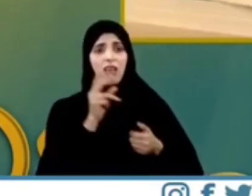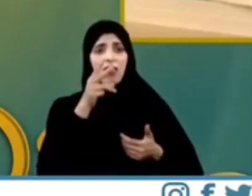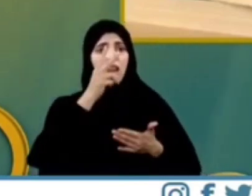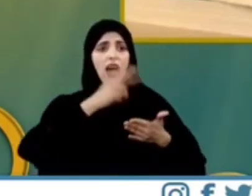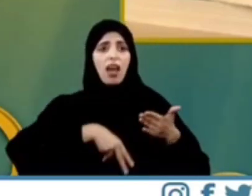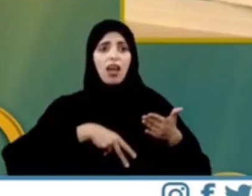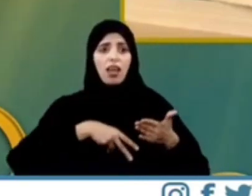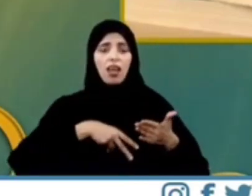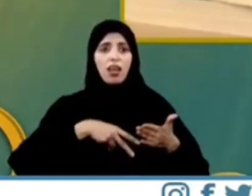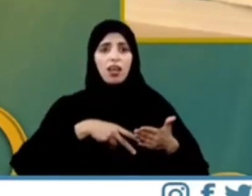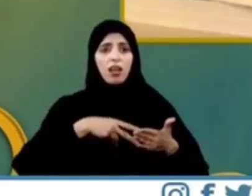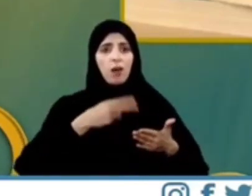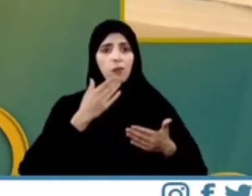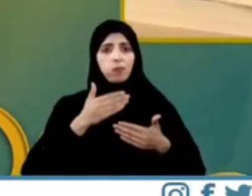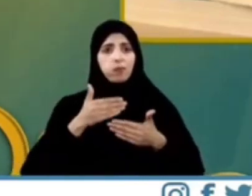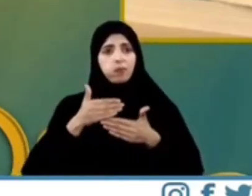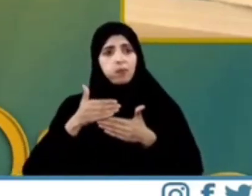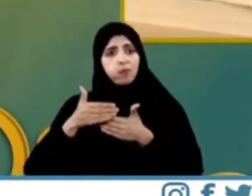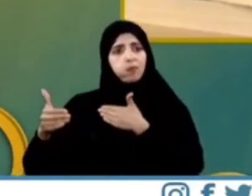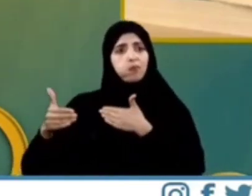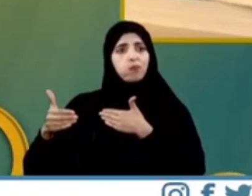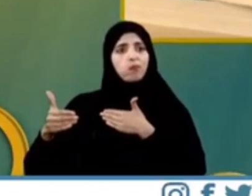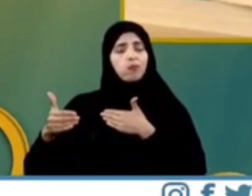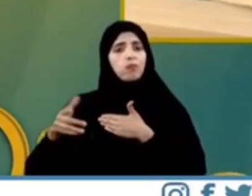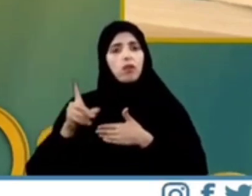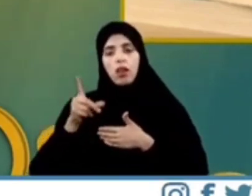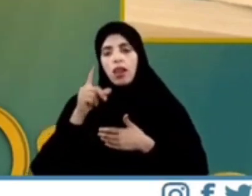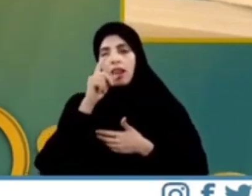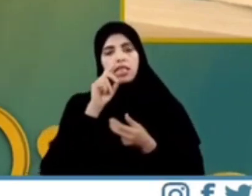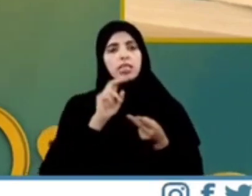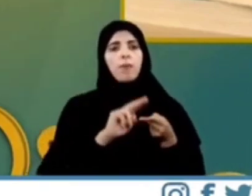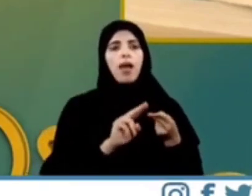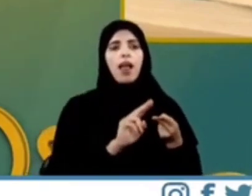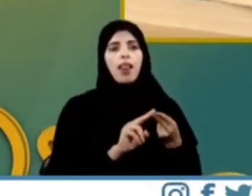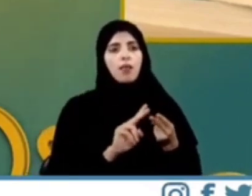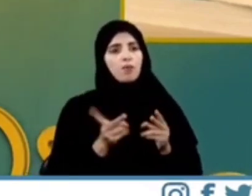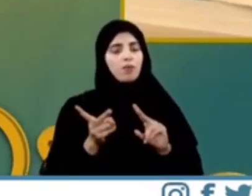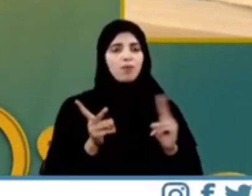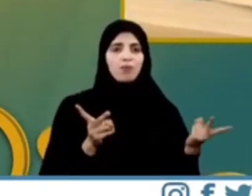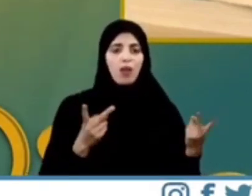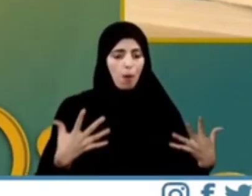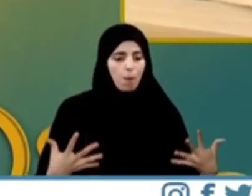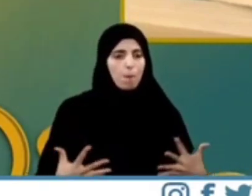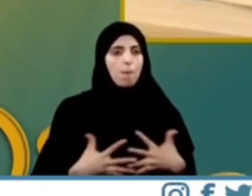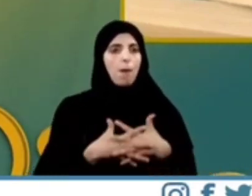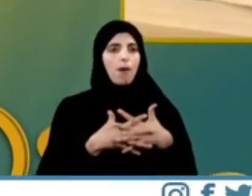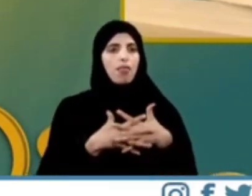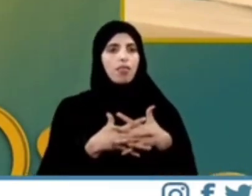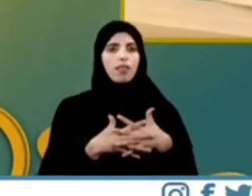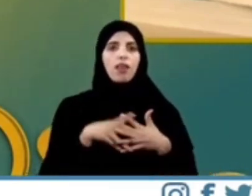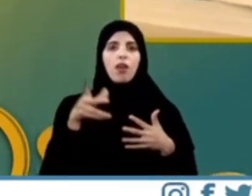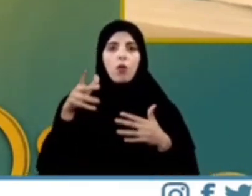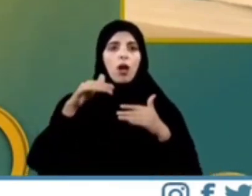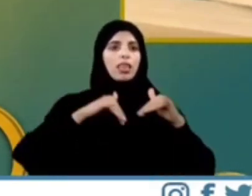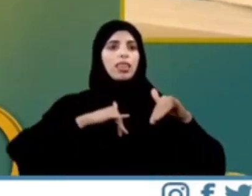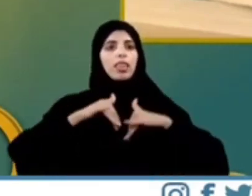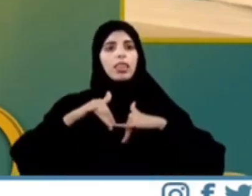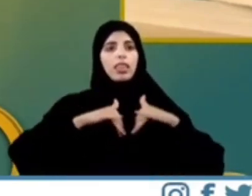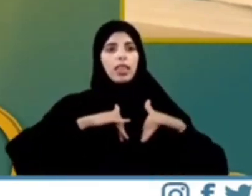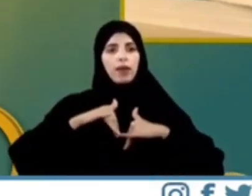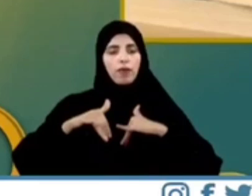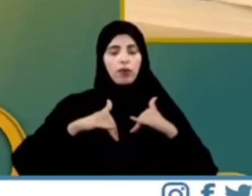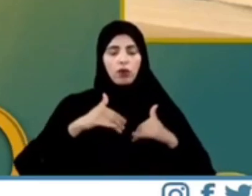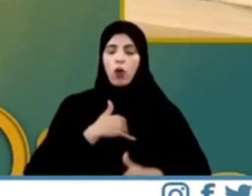القرار يعتبر تفريقي في العادة أكثر مما هو لمشن، لكن هو طريقته